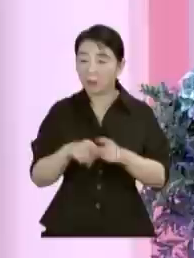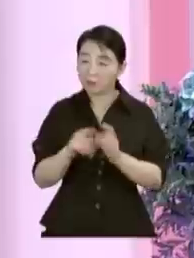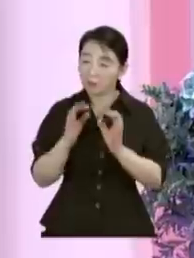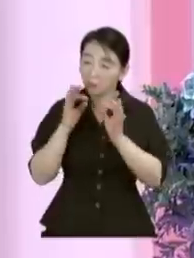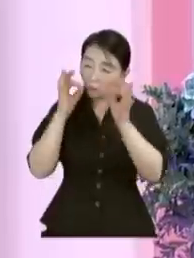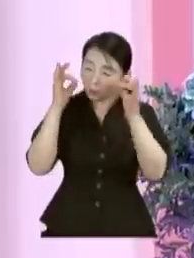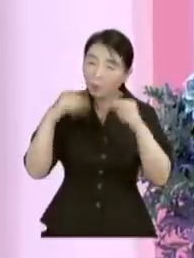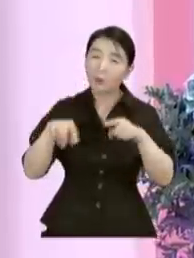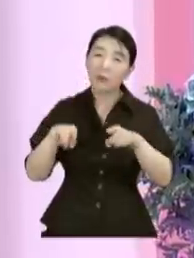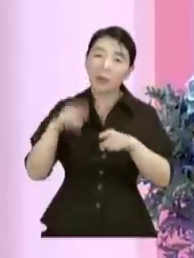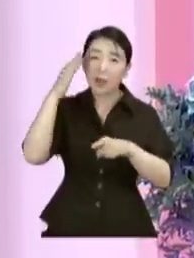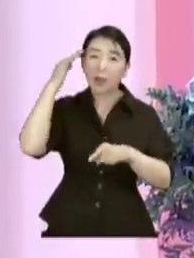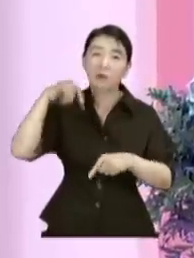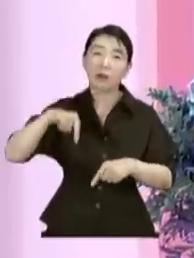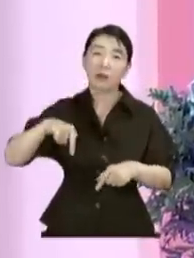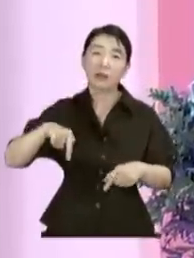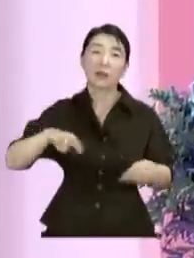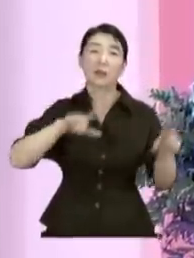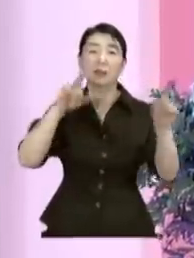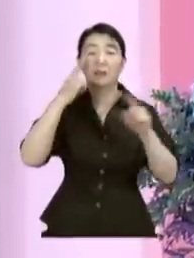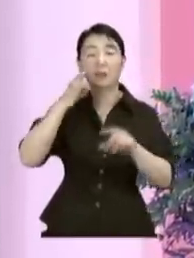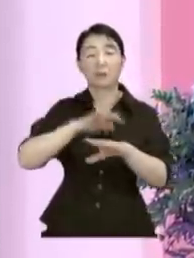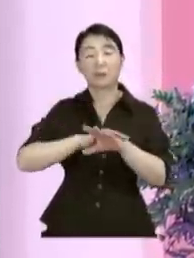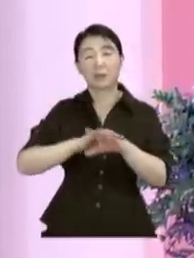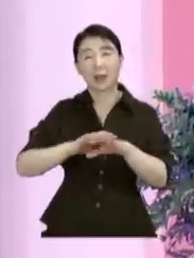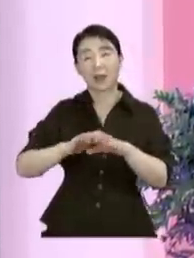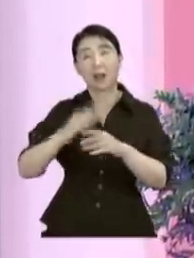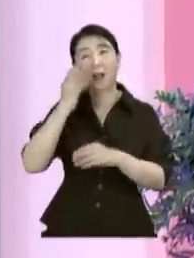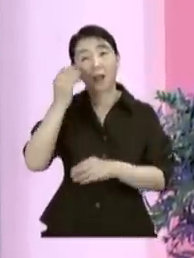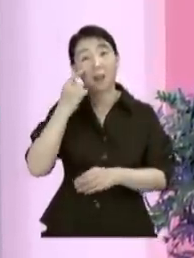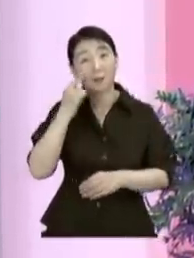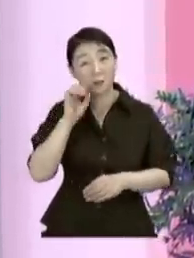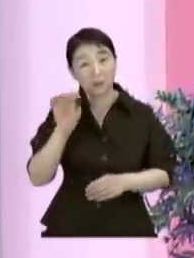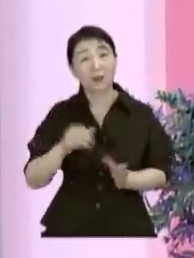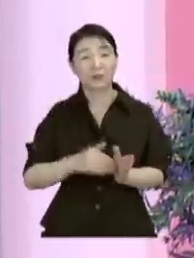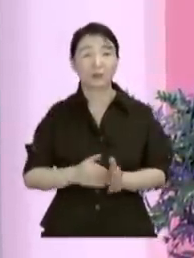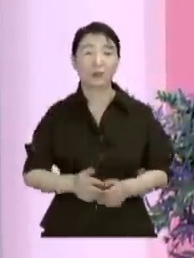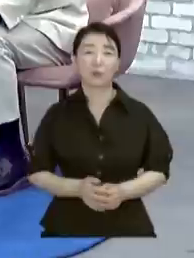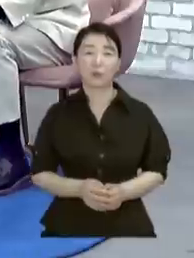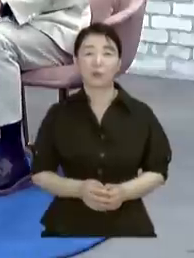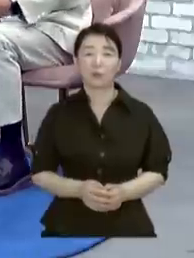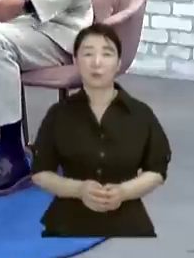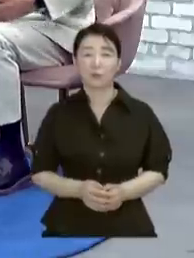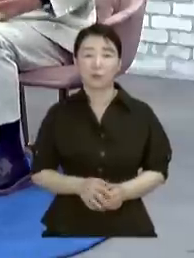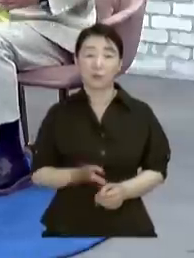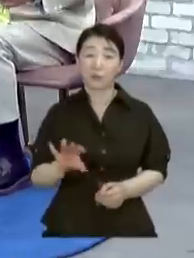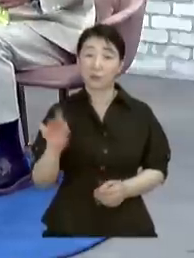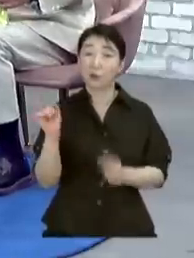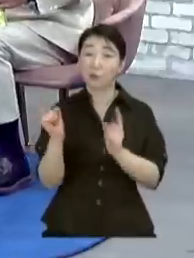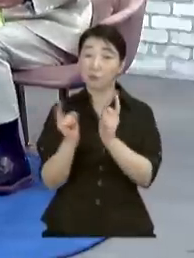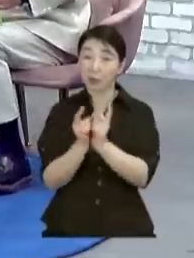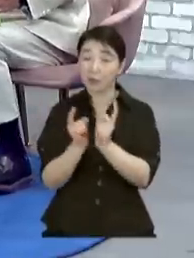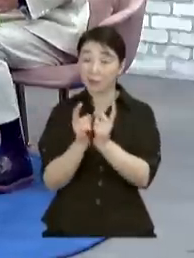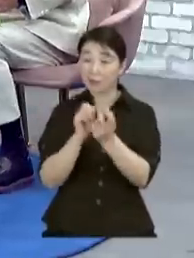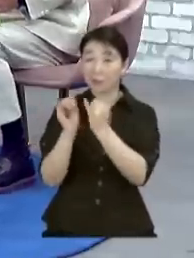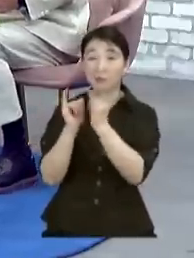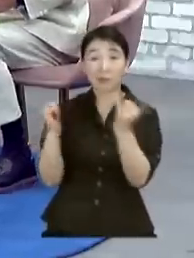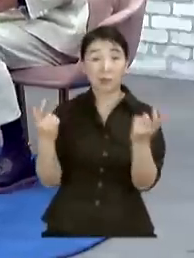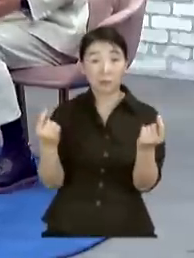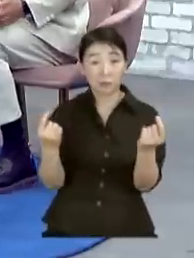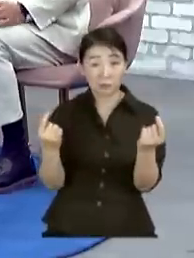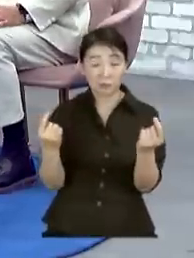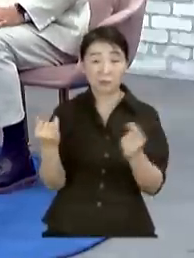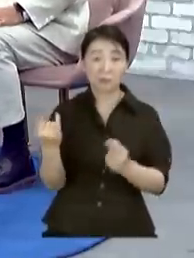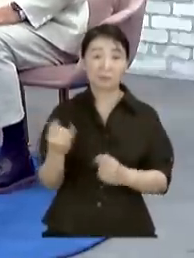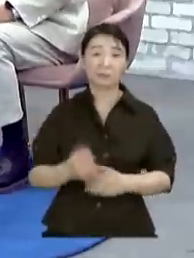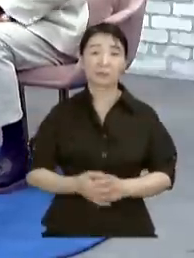노력하면서 잘 한국에서 생활하면서 정착해보자. 예. 이제 이렇게 얘기를 했고. 어떻게 보면 그분이 처음 만난 탈북민이에요. 그죠?